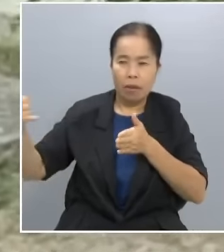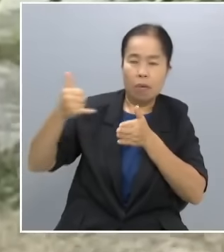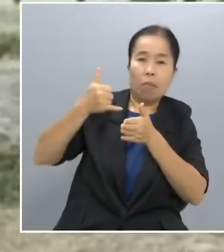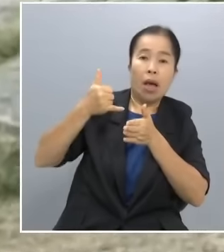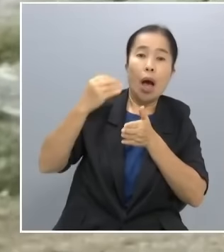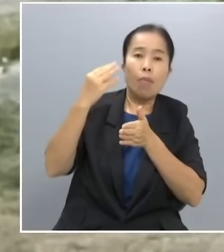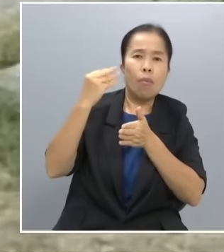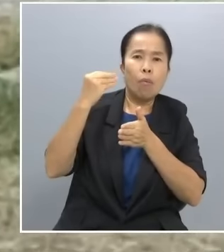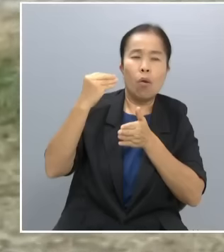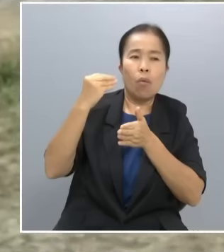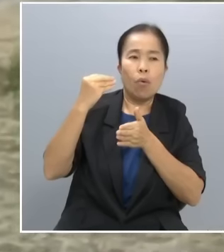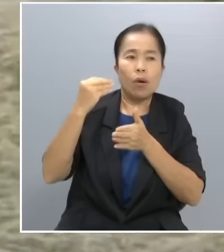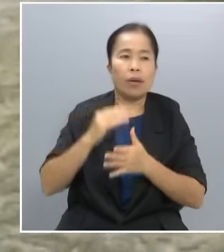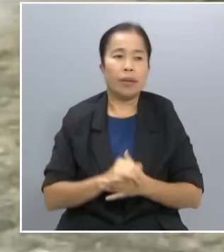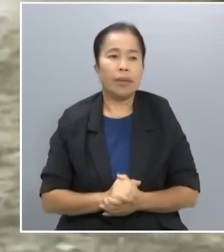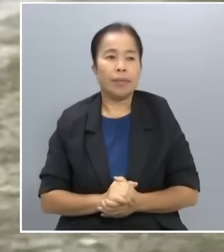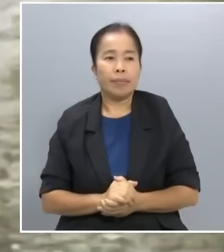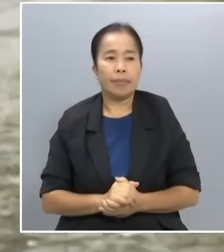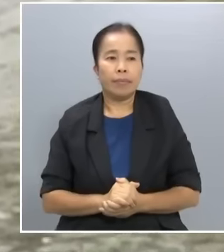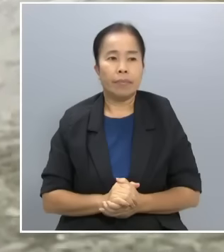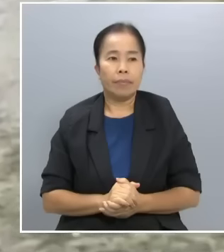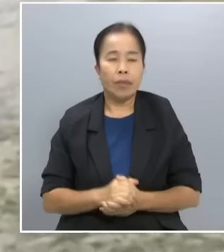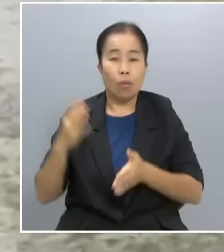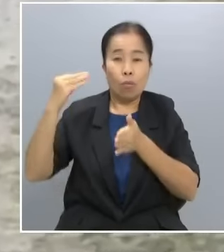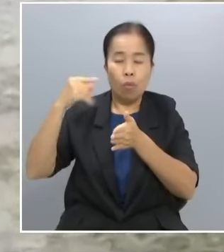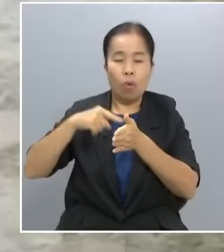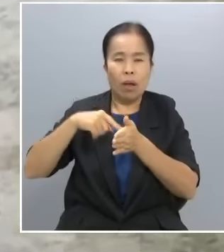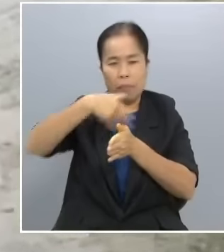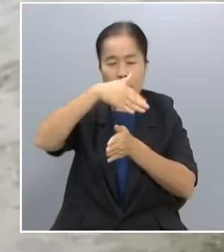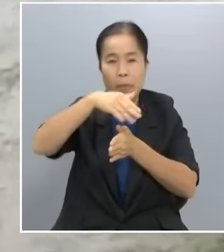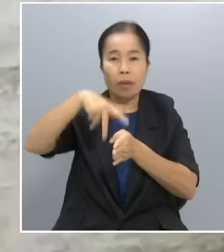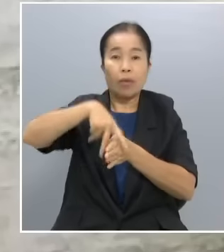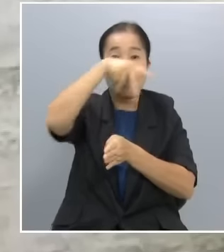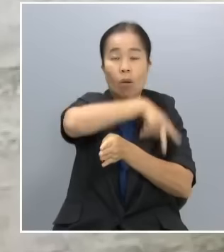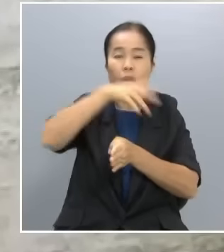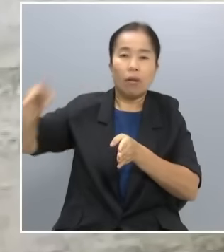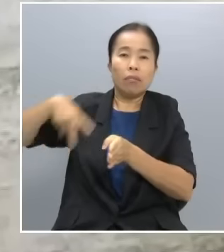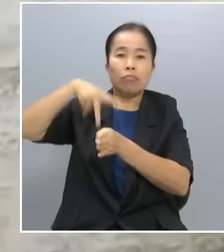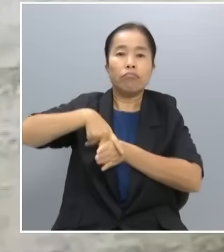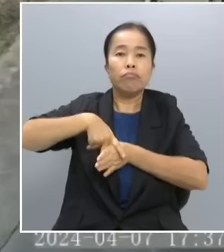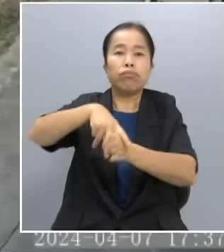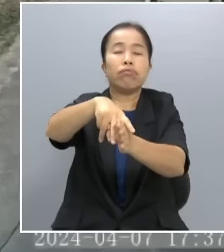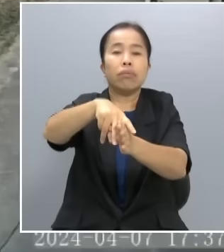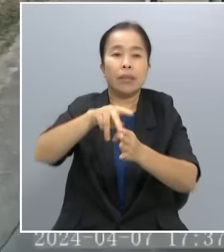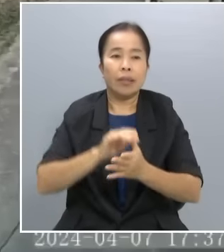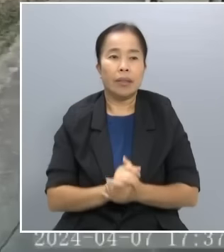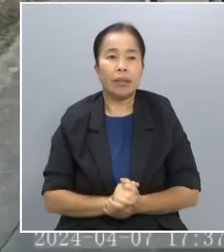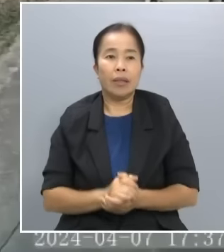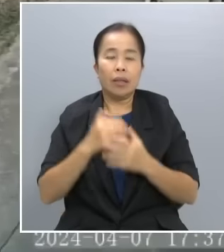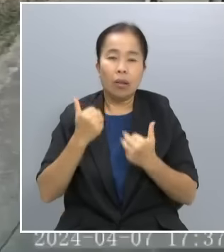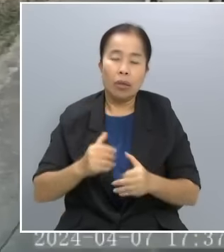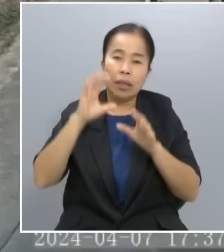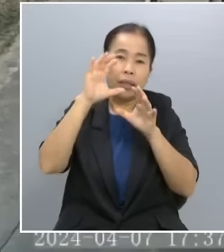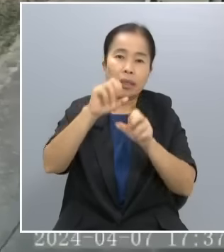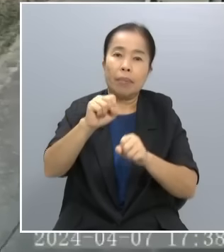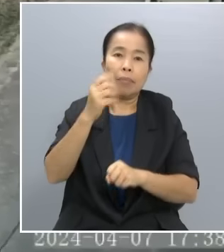ะแล้วข่มขู่ครับให้นางราตรีนั้นลงจากรถนะครับแล้วคนร้ายมันขี่รถหลบหนีไปเลยครับจนถึงขณะนี้นี่ยังจับกุมตัว